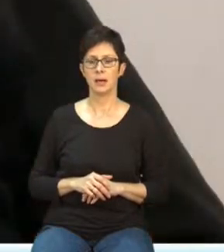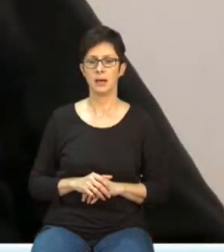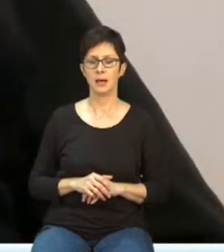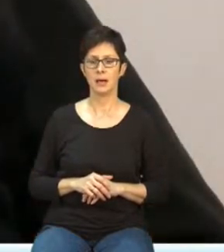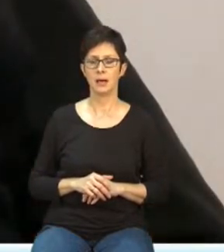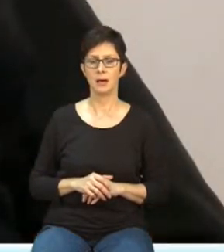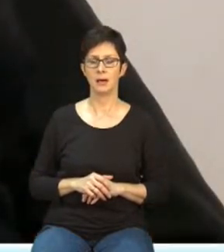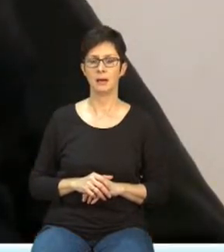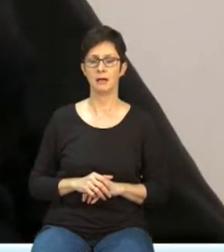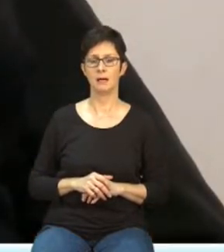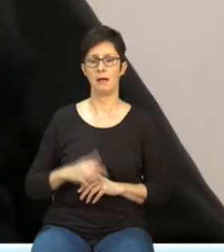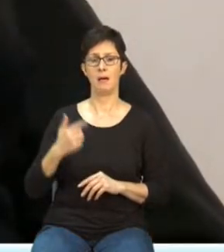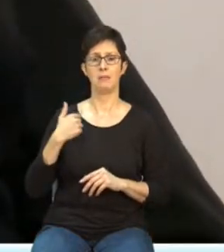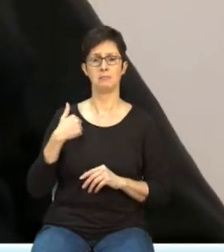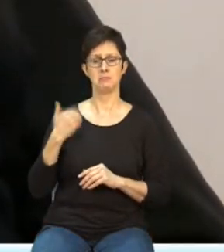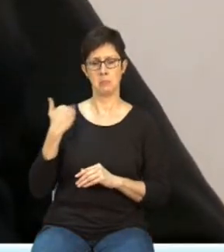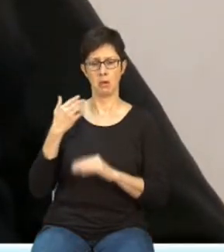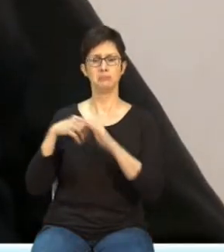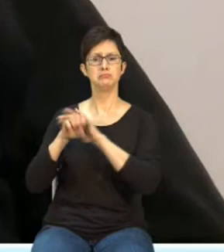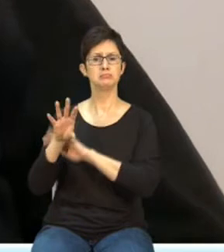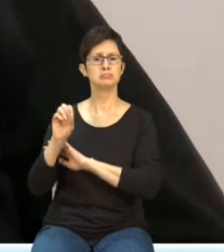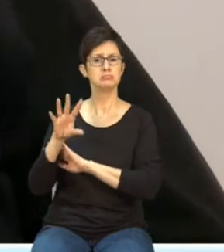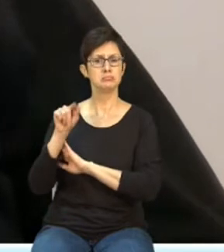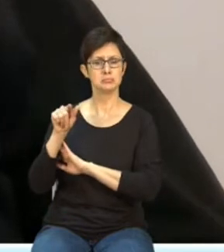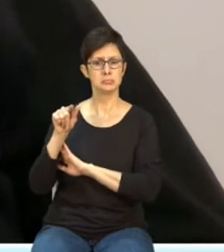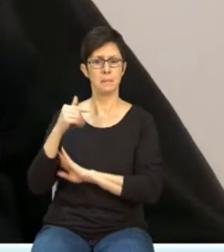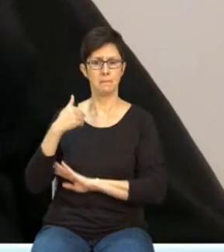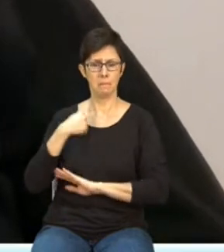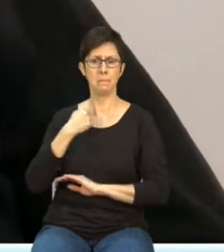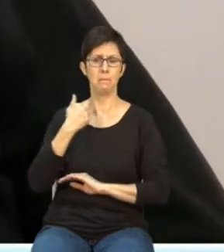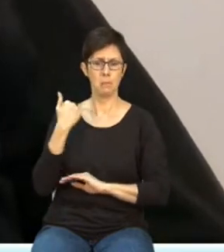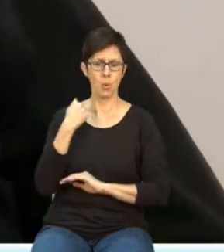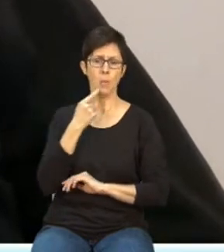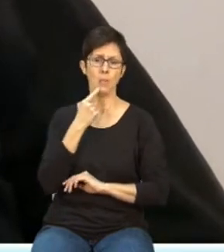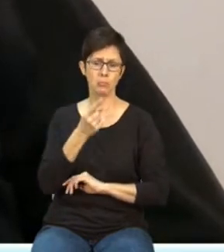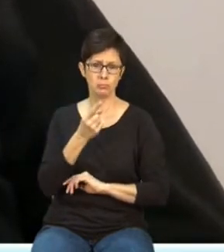mojej prezentacji podkreślił m bardzo wyraźnie